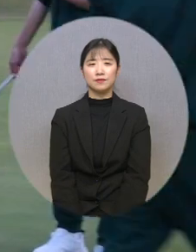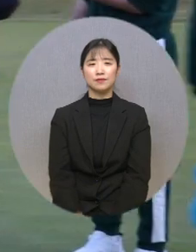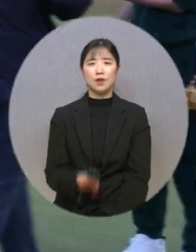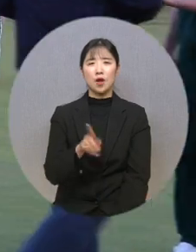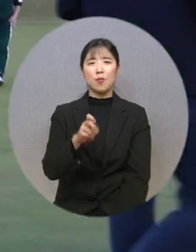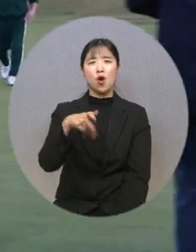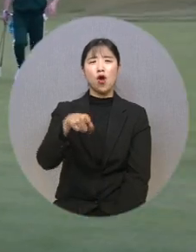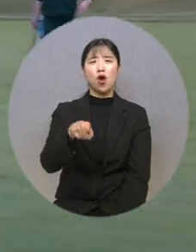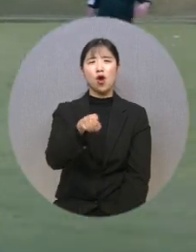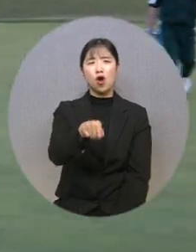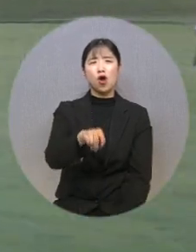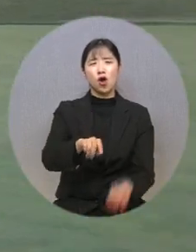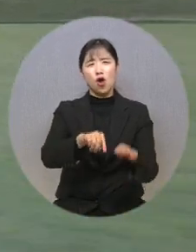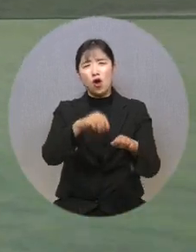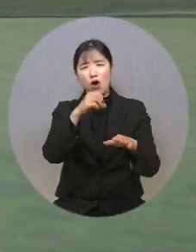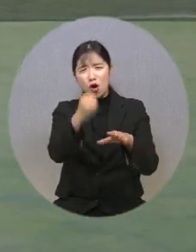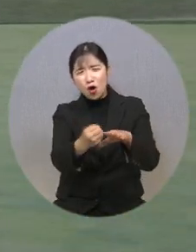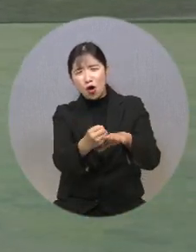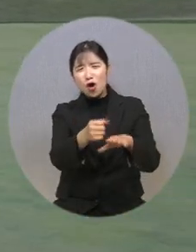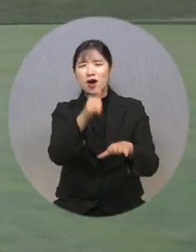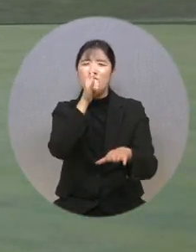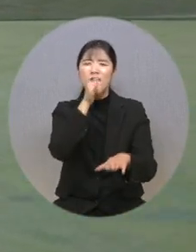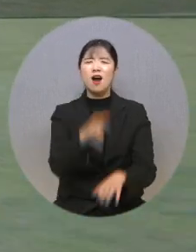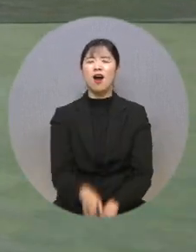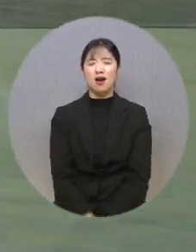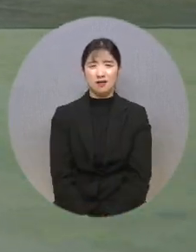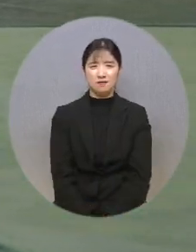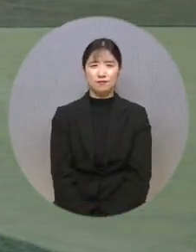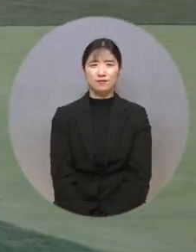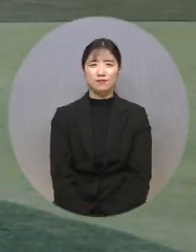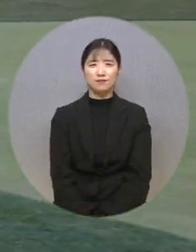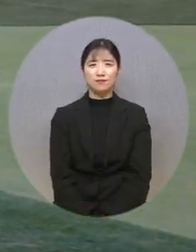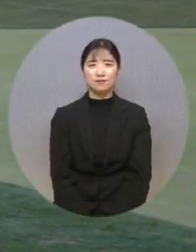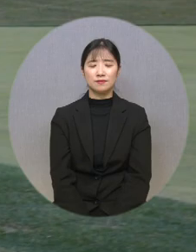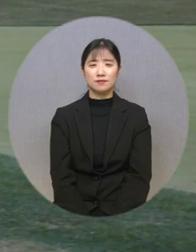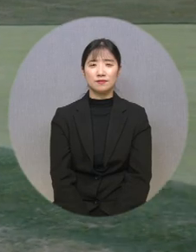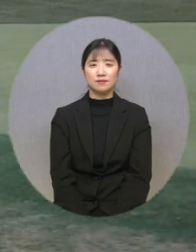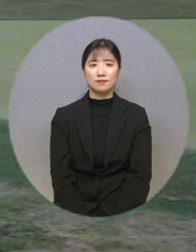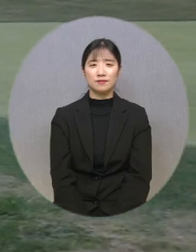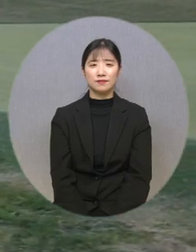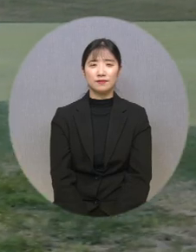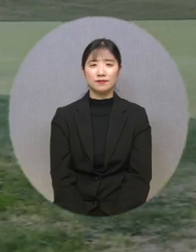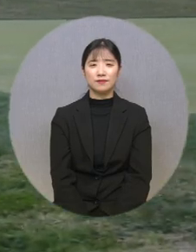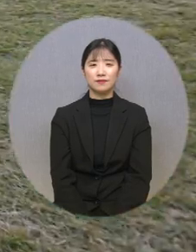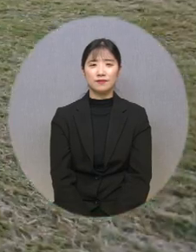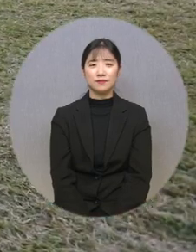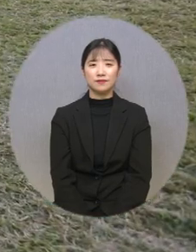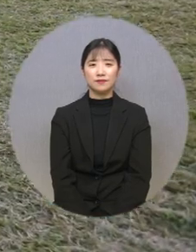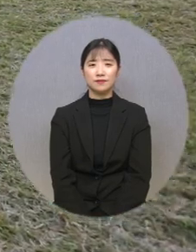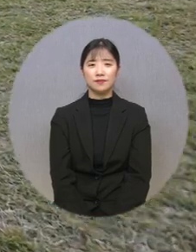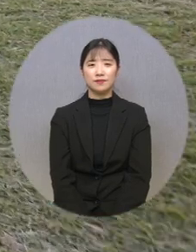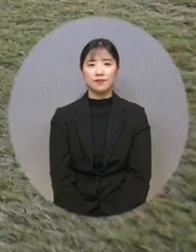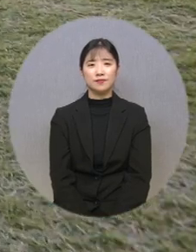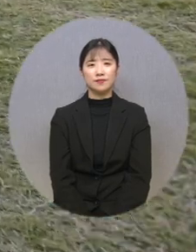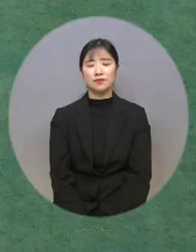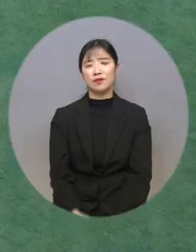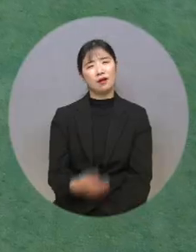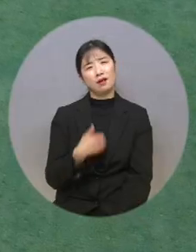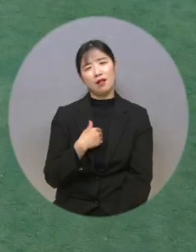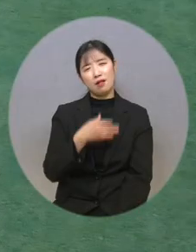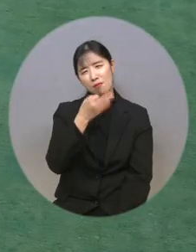걸렸어. 나 어디로 갔어? 언니, 갖다 좀 주세요. 그냥 한쪽 잡고 안 하는 것처럼 딱 하면 돼. 아, 나 지금 힘든가